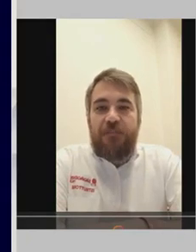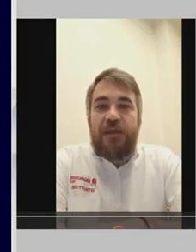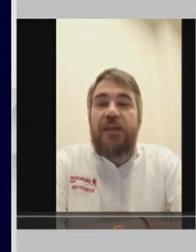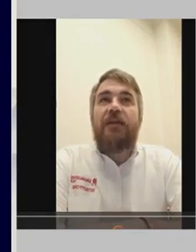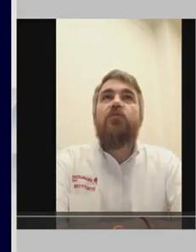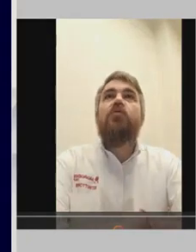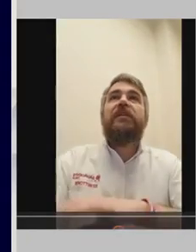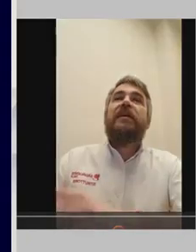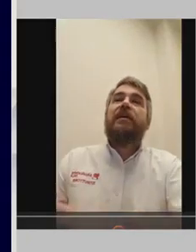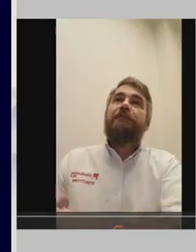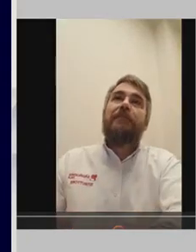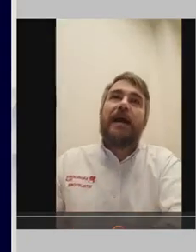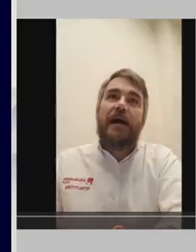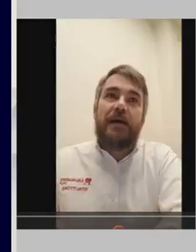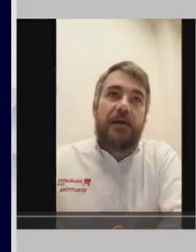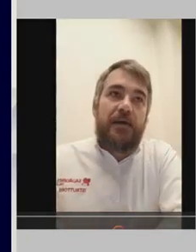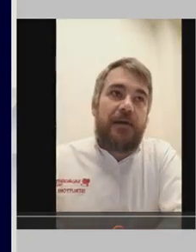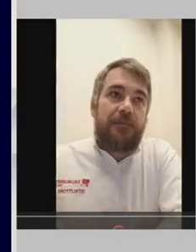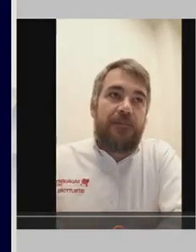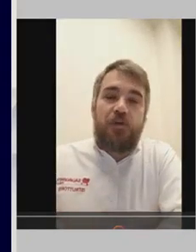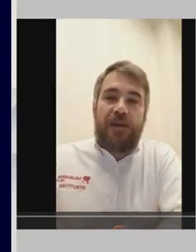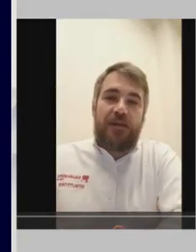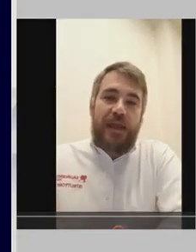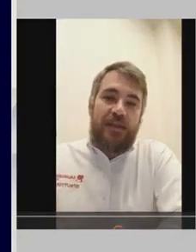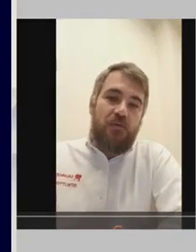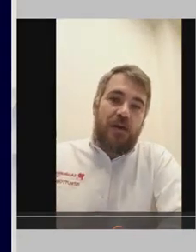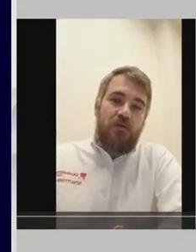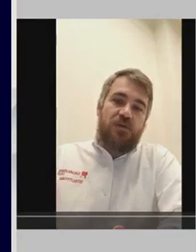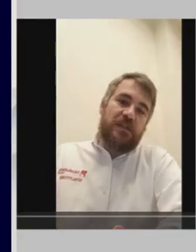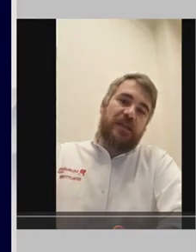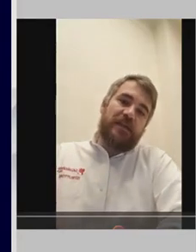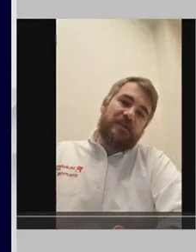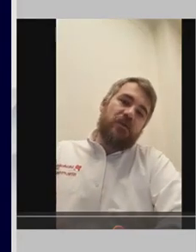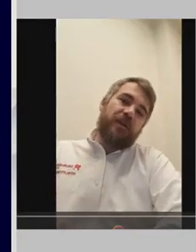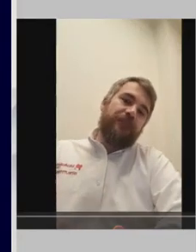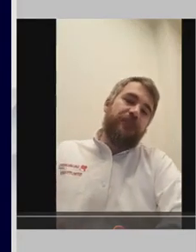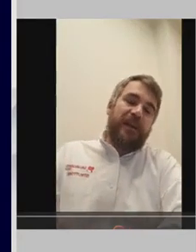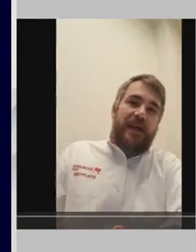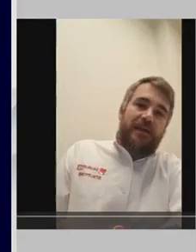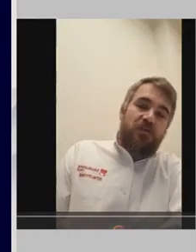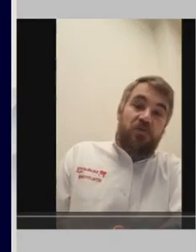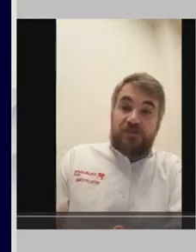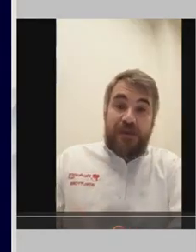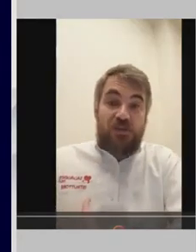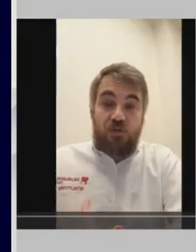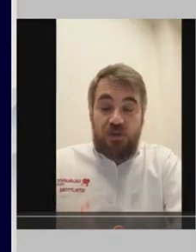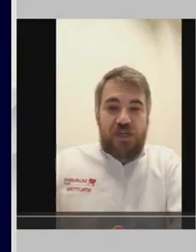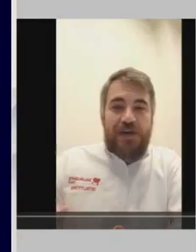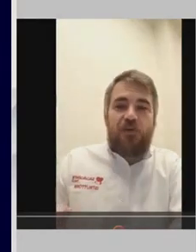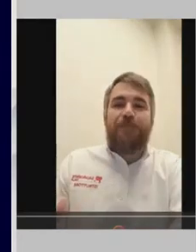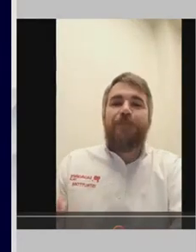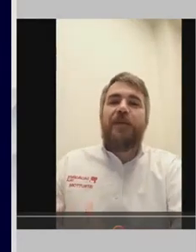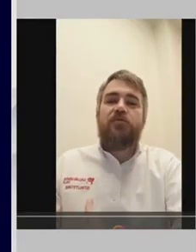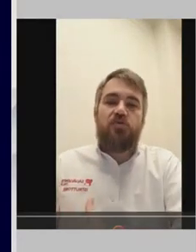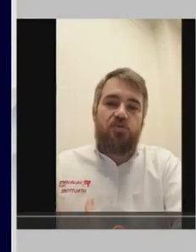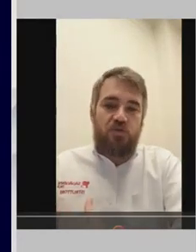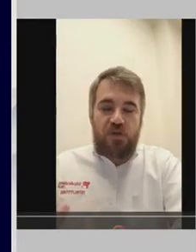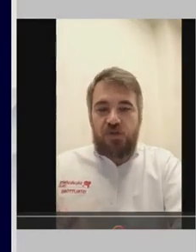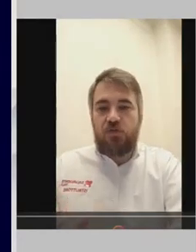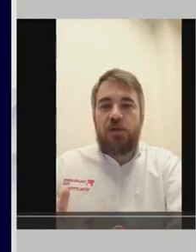di bambini e adulti, ma io partirei da una considerazione, perché noi spesso lo diciamo, il